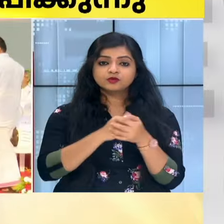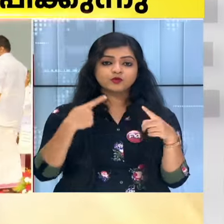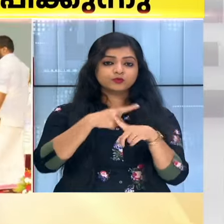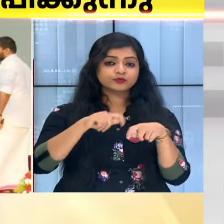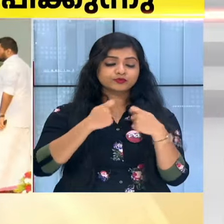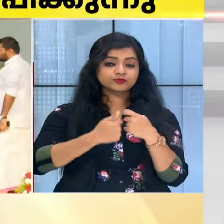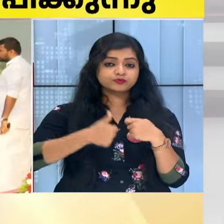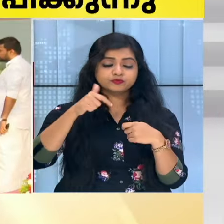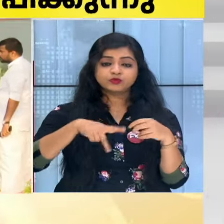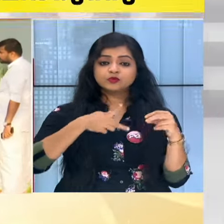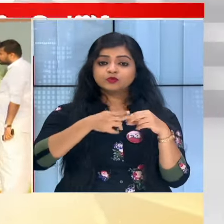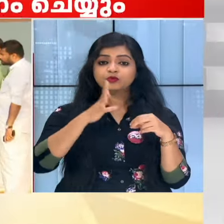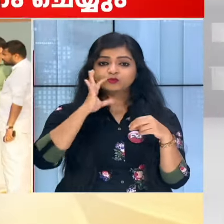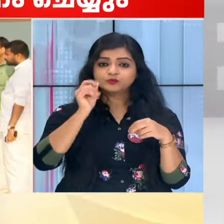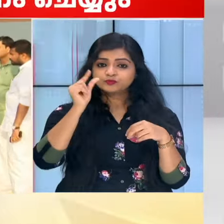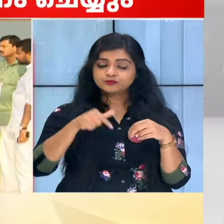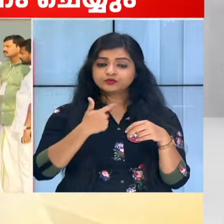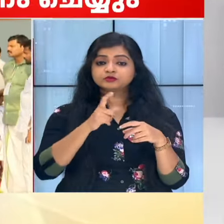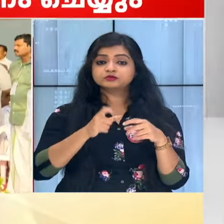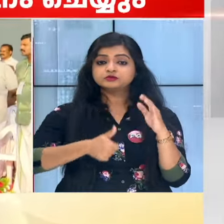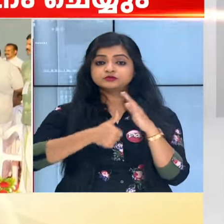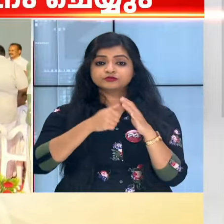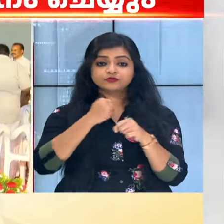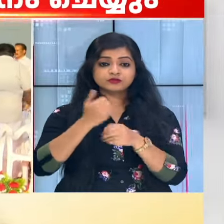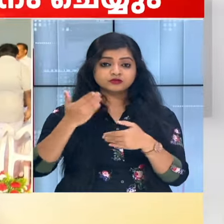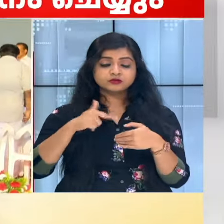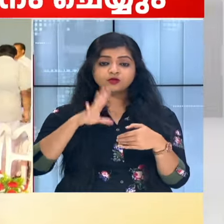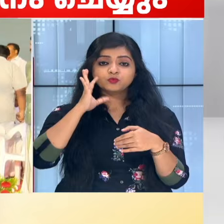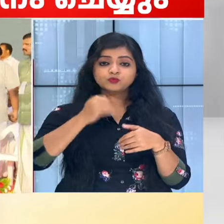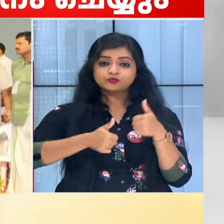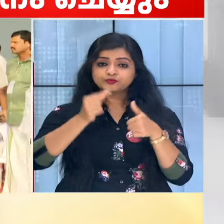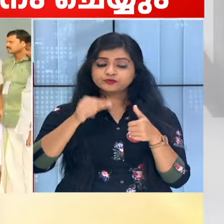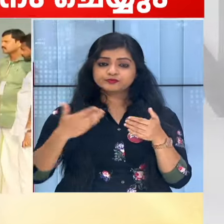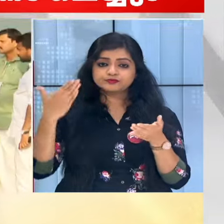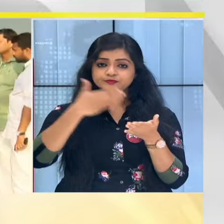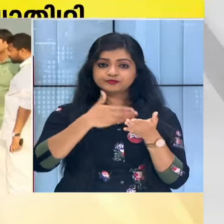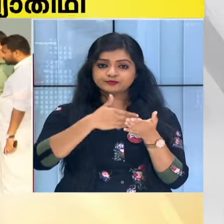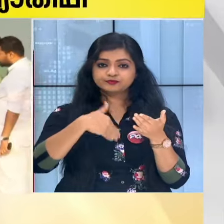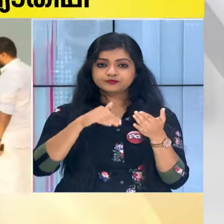മുഖ്യ ഉദ്ഘാടകനോട് എത്തും. അങ്ങനെ പ്രധാനപ്പെട്ട നേതാക്കൾ ഇവിടെ ഉണ്ട്.